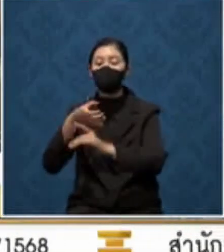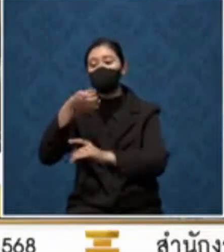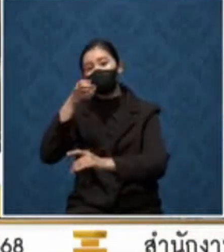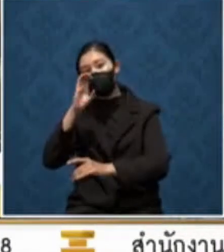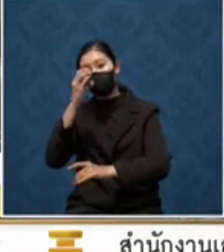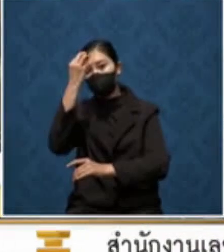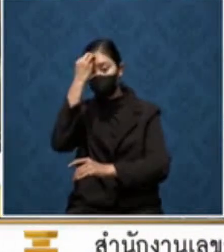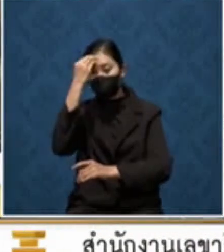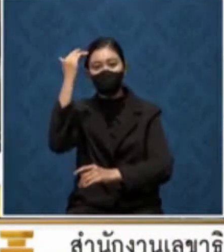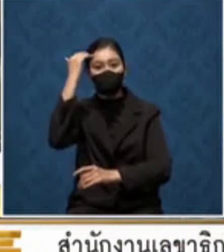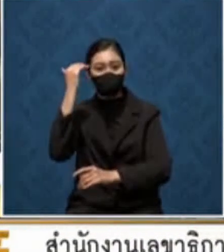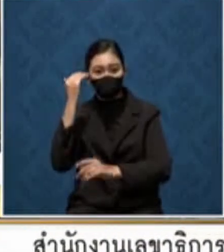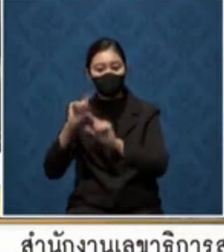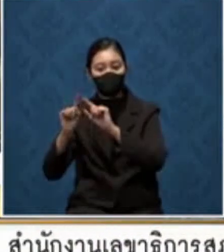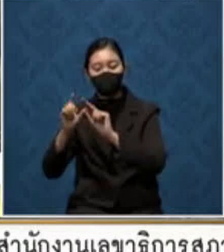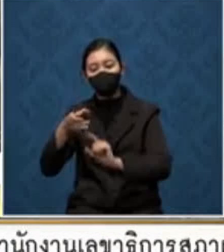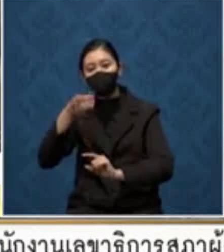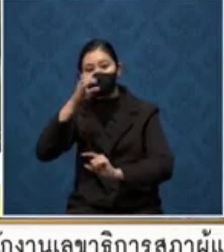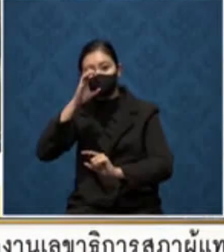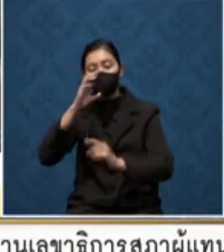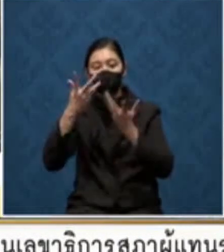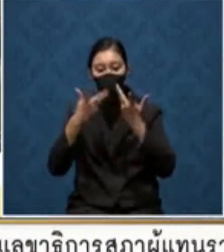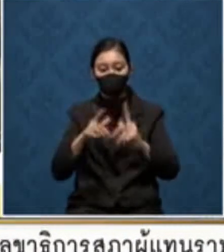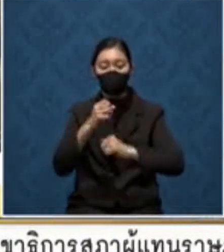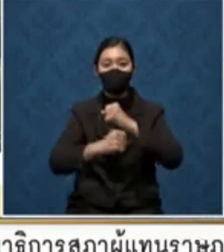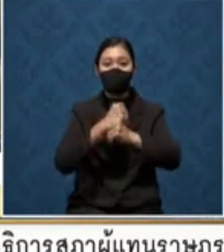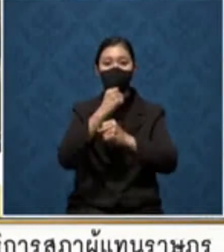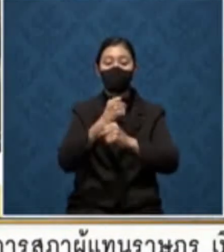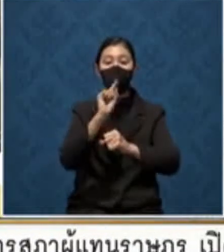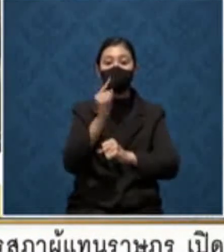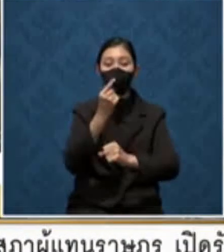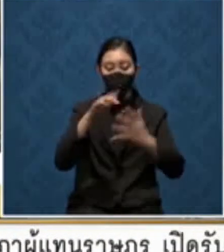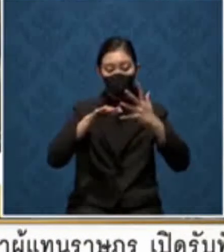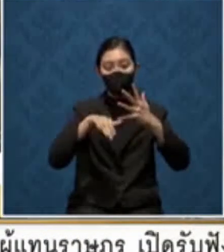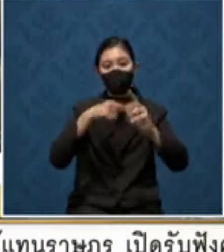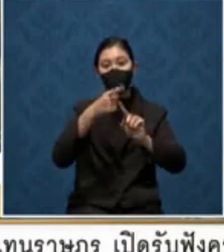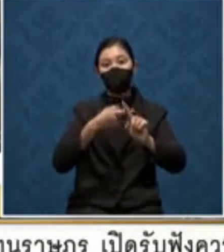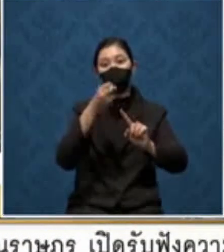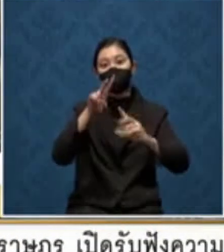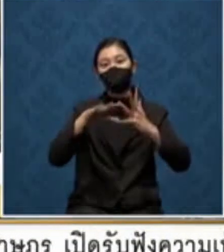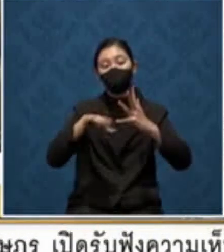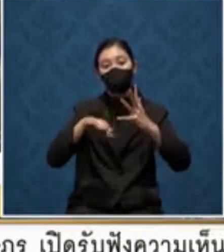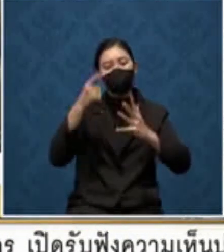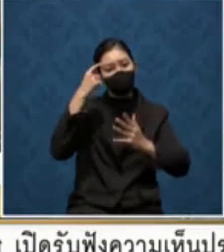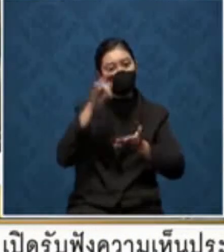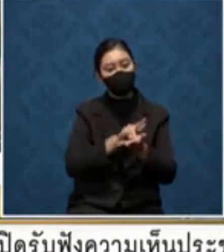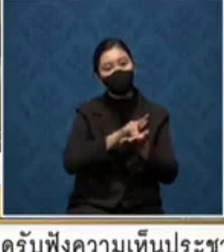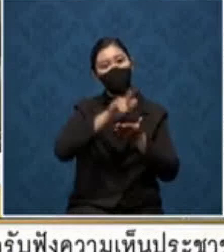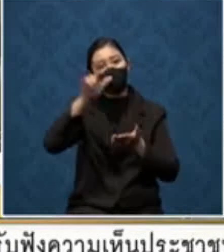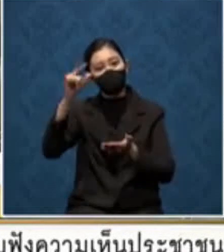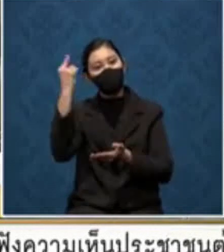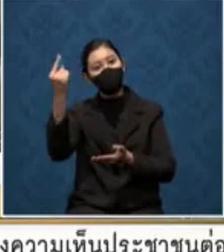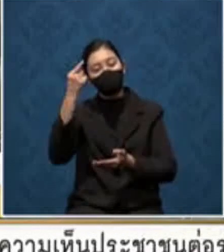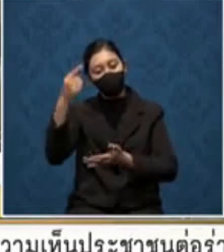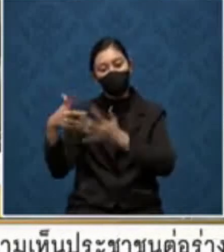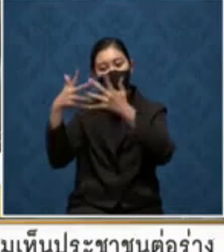ปลายปีนี้ท่กคงจะตีบตัวเดนทางปีใหม่อาจจะไป Opus 1ี่ Napa Valley ที่อเมริกาเพื่สดบเกตรกณของอเมริก